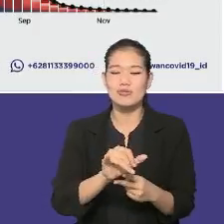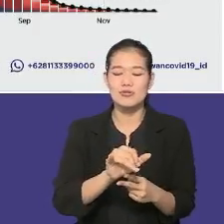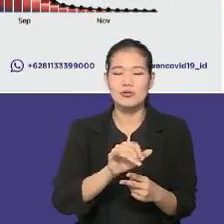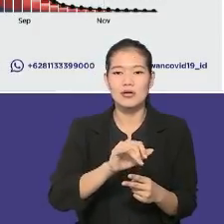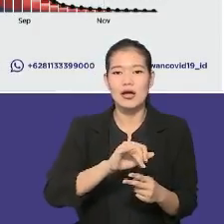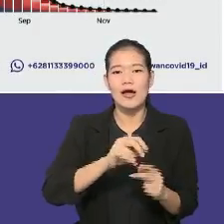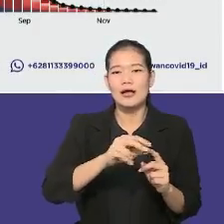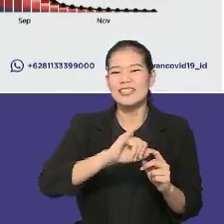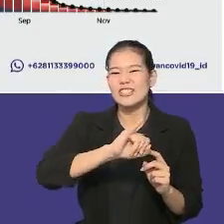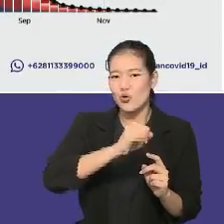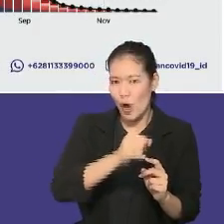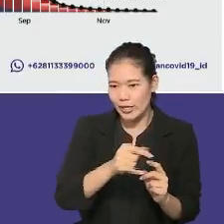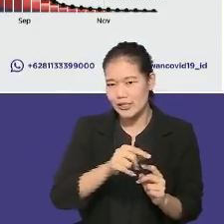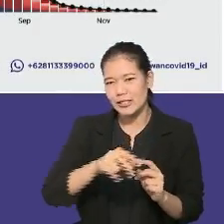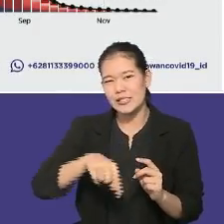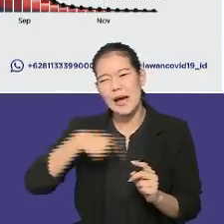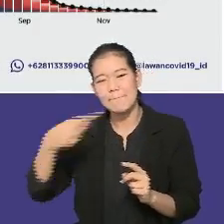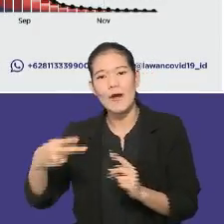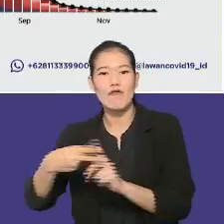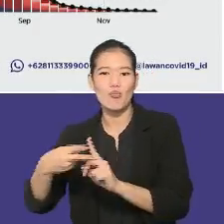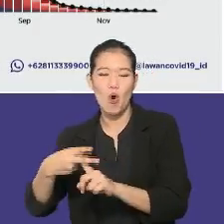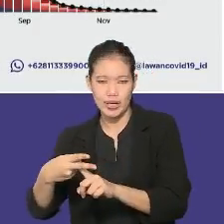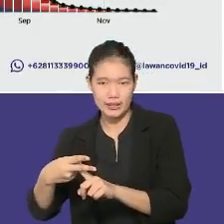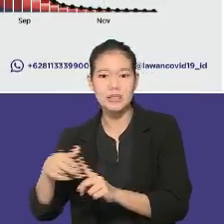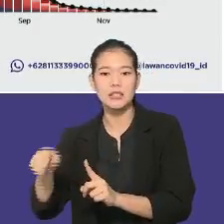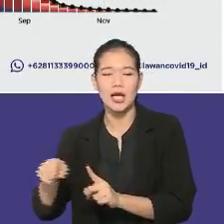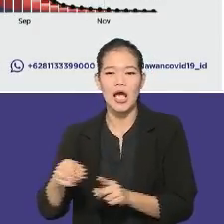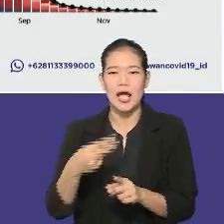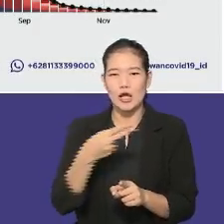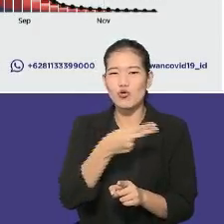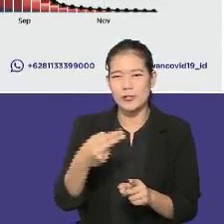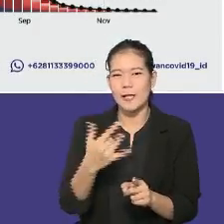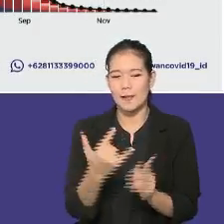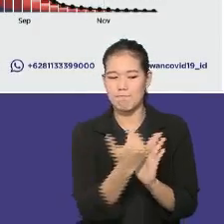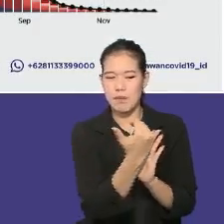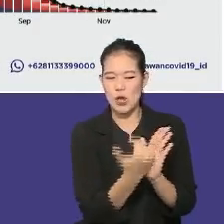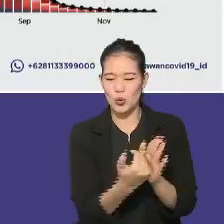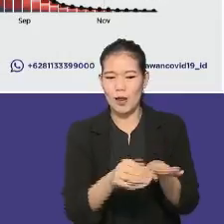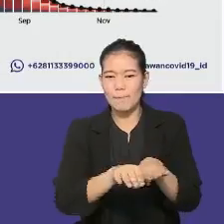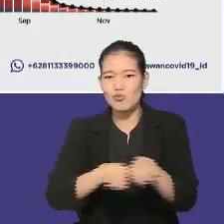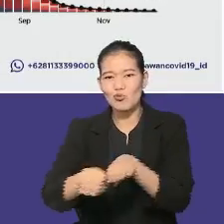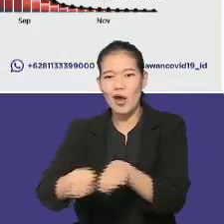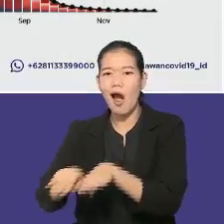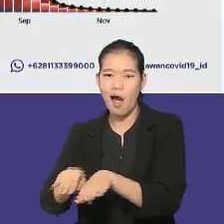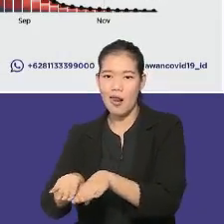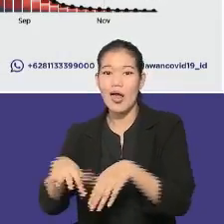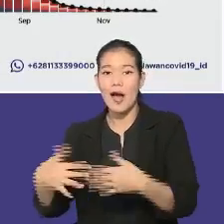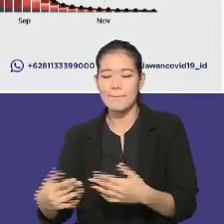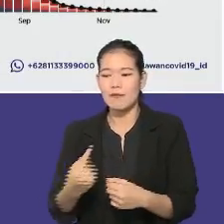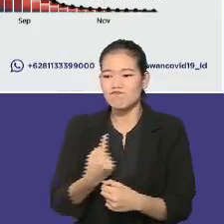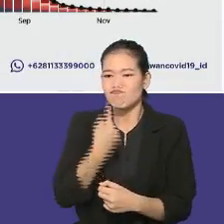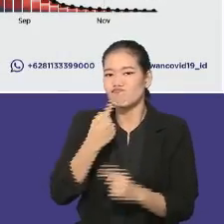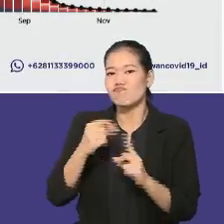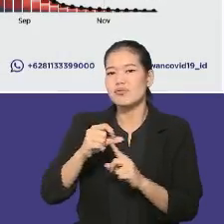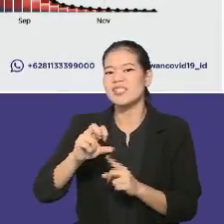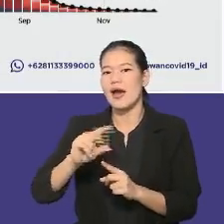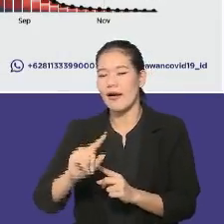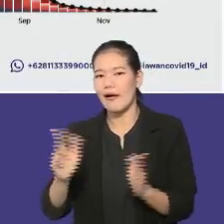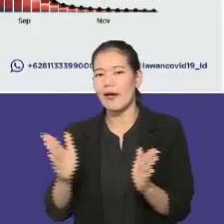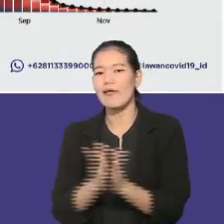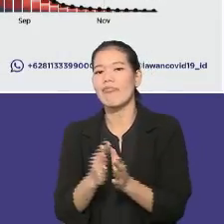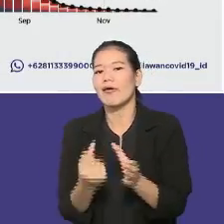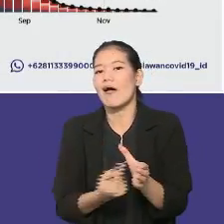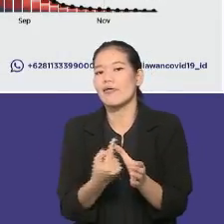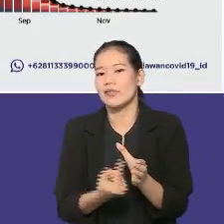Februari 2021, Indonesia terus menyesuaikan dengan diberlakukannya tes PCR dan